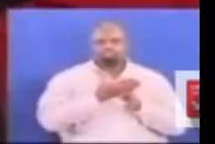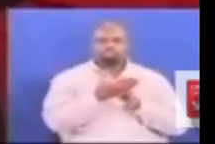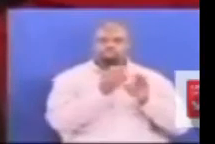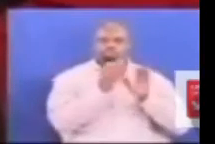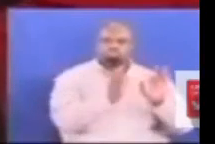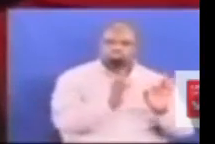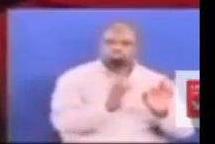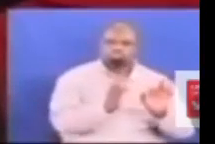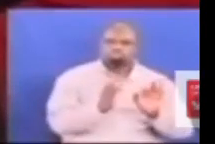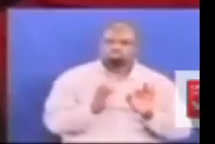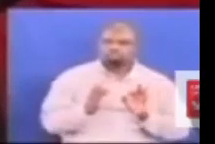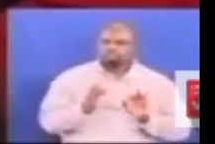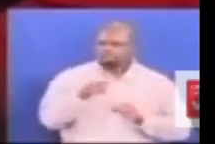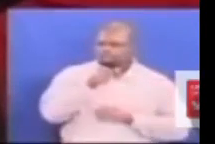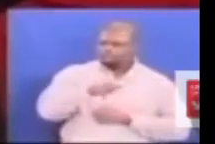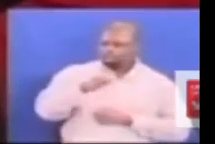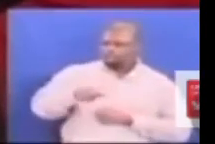mema miongoni mwa raia